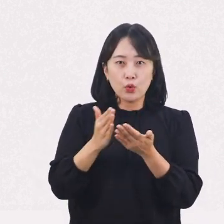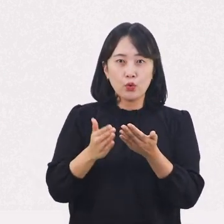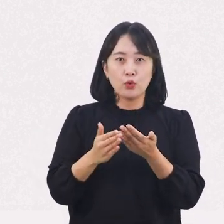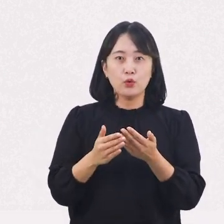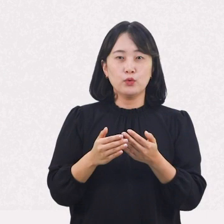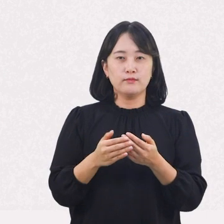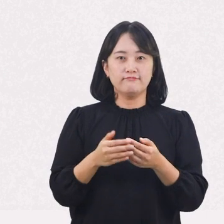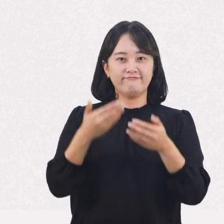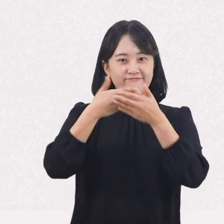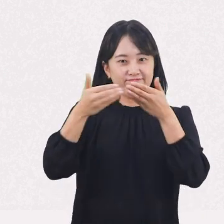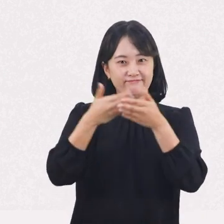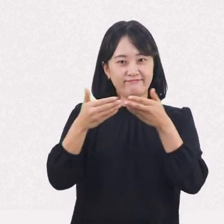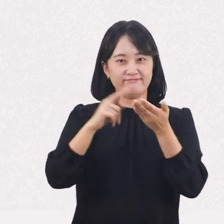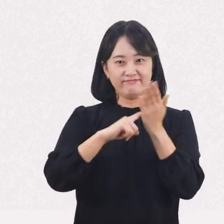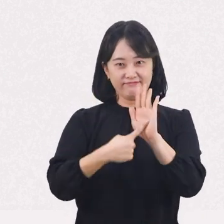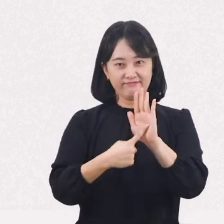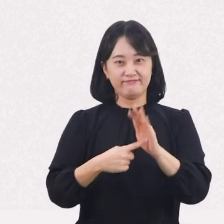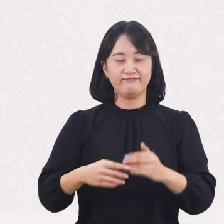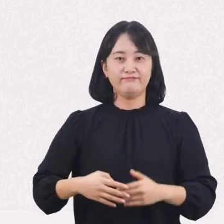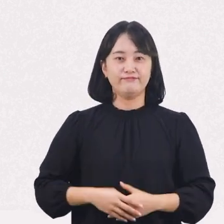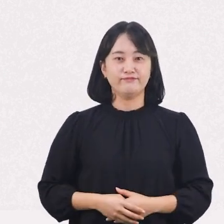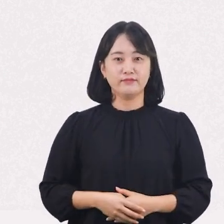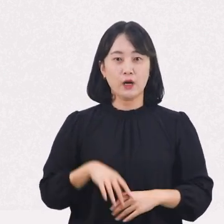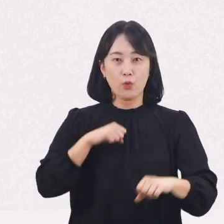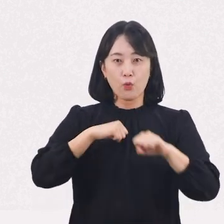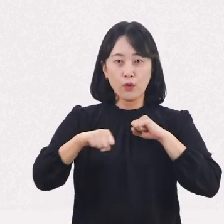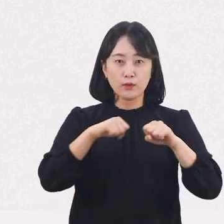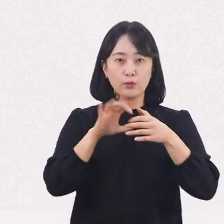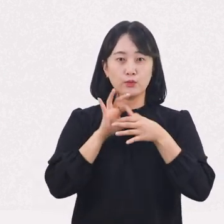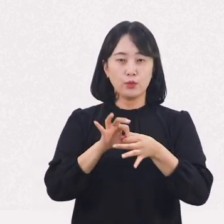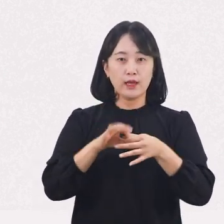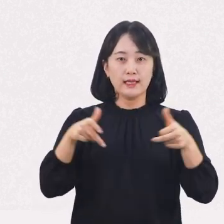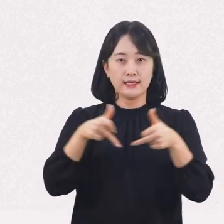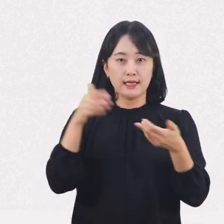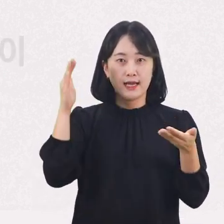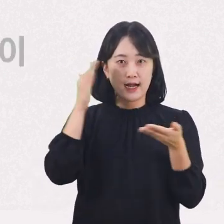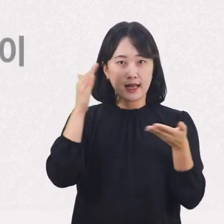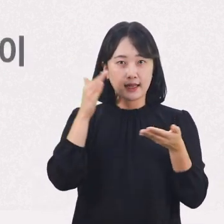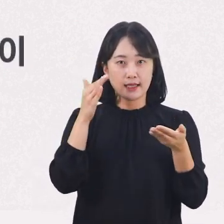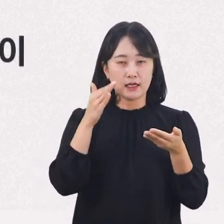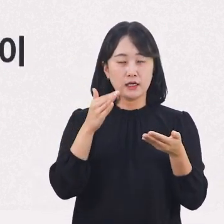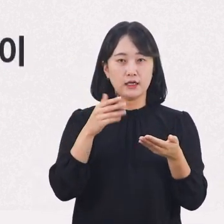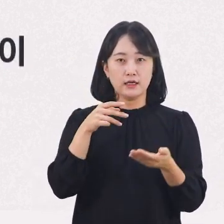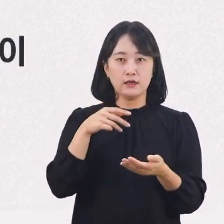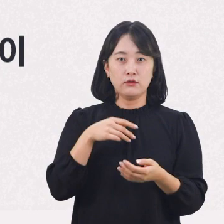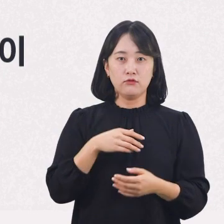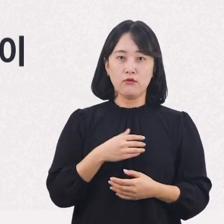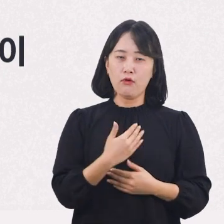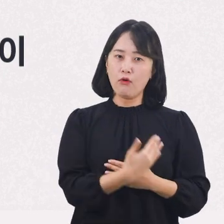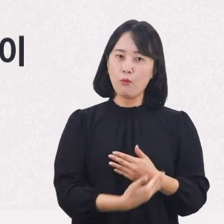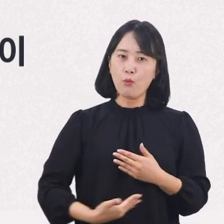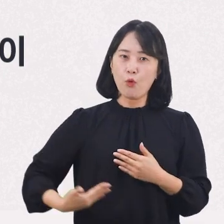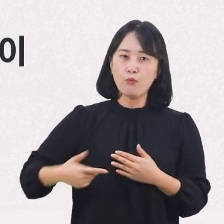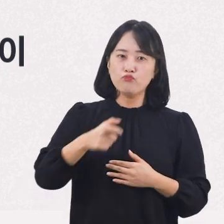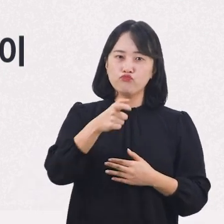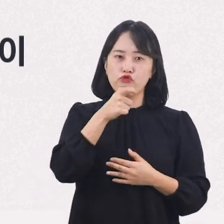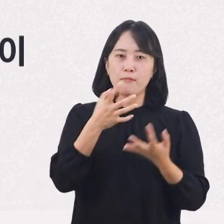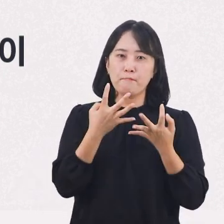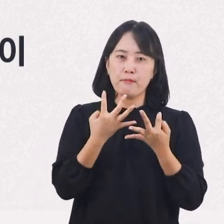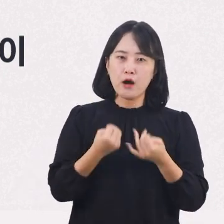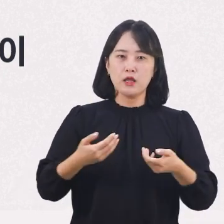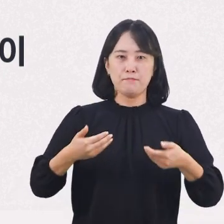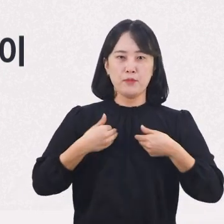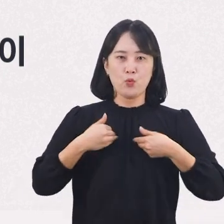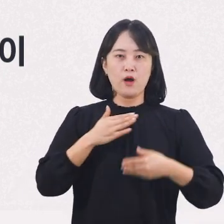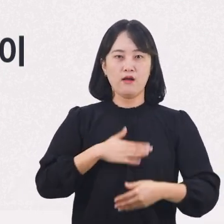붙여 시각화하였습니다. 이 활동을 통해 장애 학생들은 우리 몸에서 물이 얼마나 많이 차지하고 있는지를